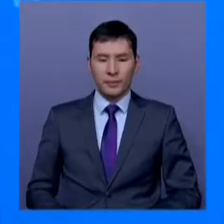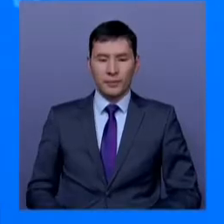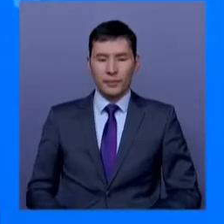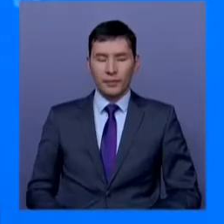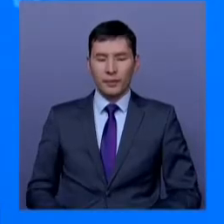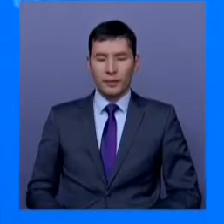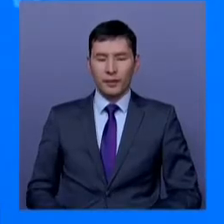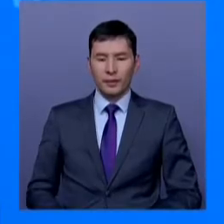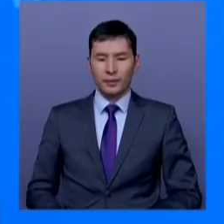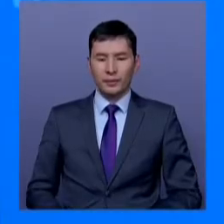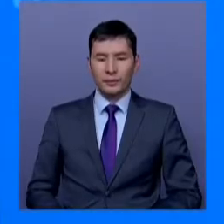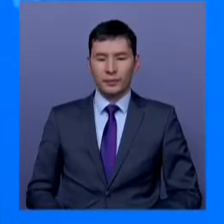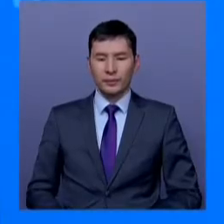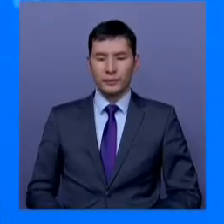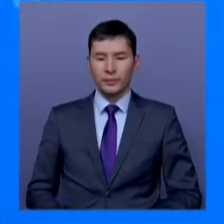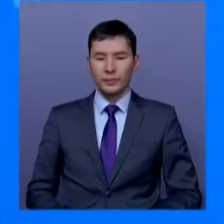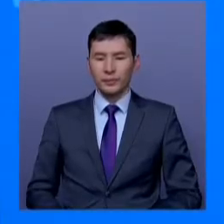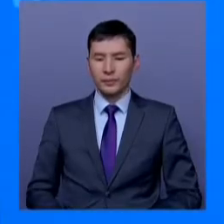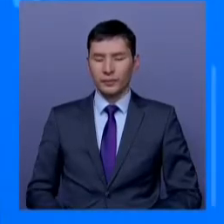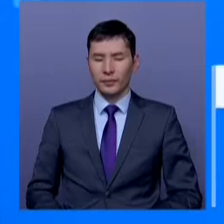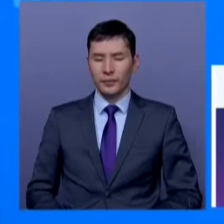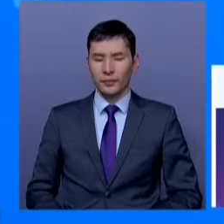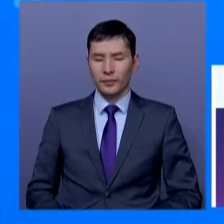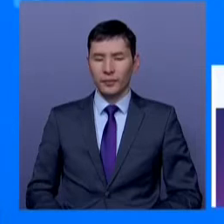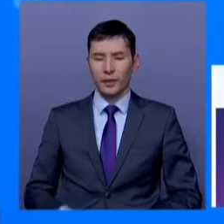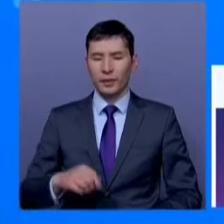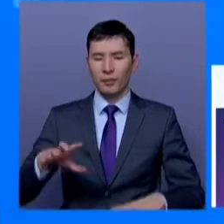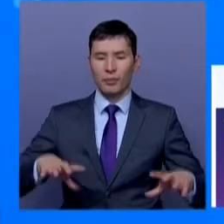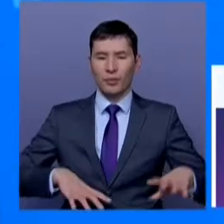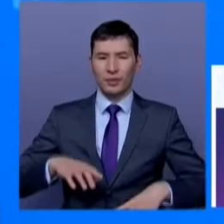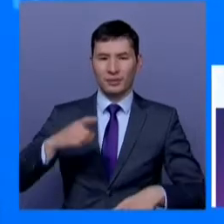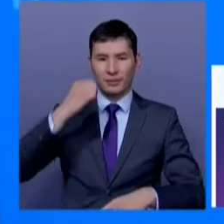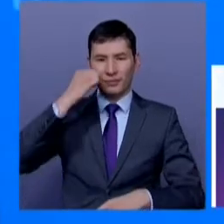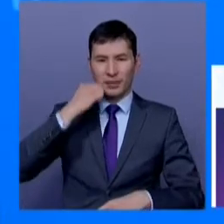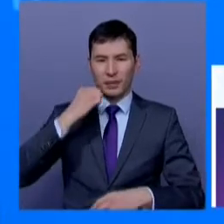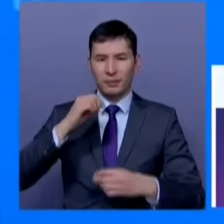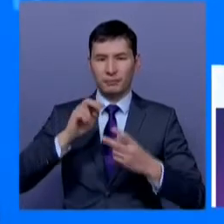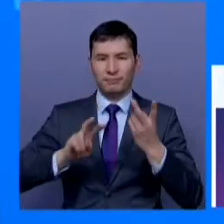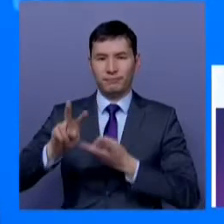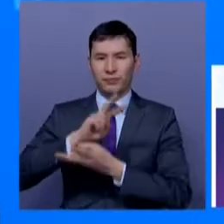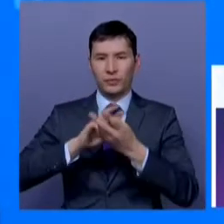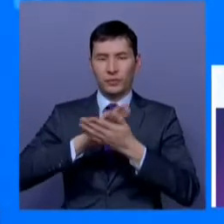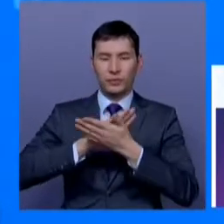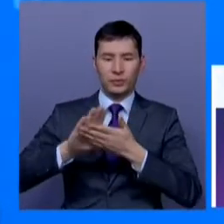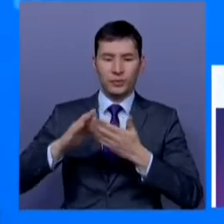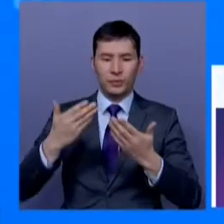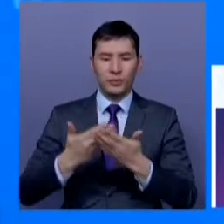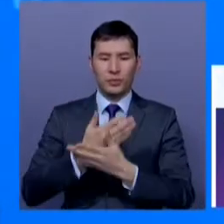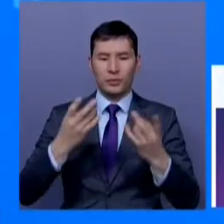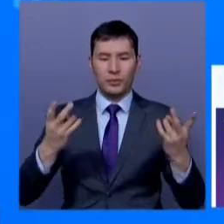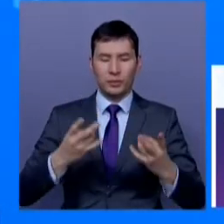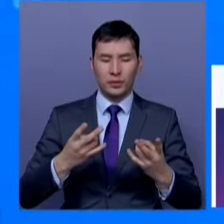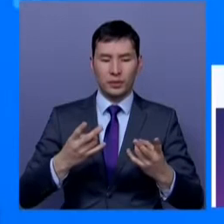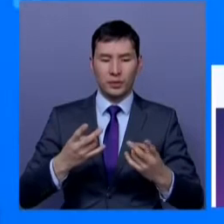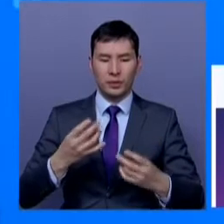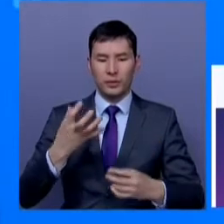Это вопрос, во-первых, вывода из теневой экономики. Базарларды қайта жаңғыртудан өткізу біріншіден көлеңкелі экономикадан шығаруға көмектеседі.